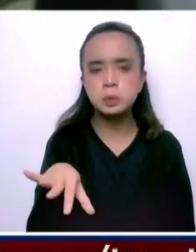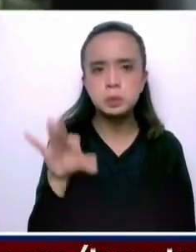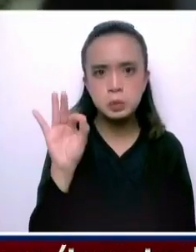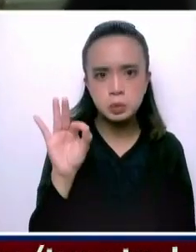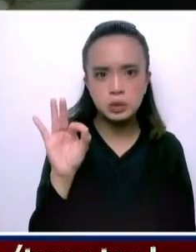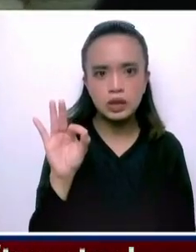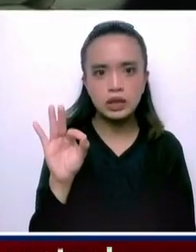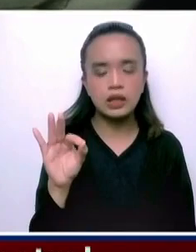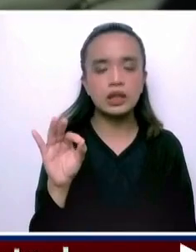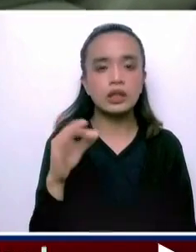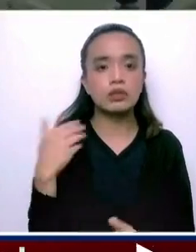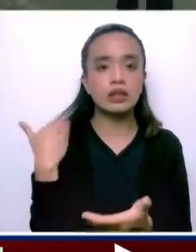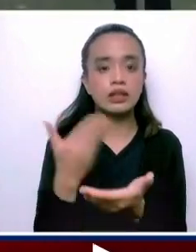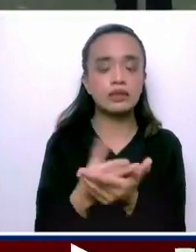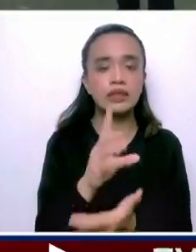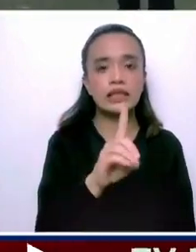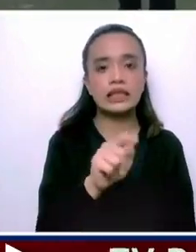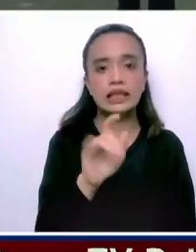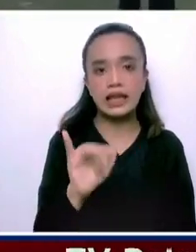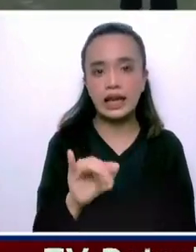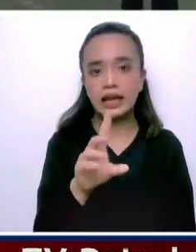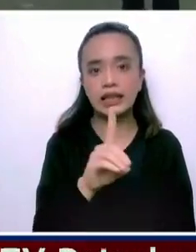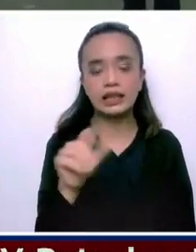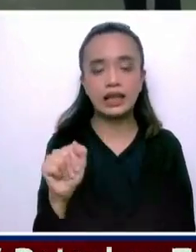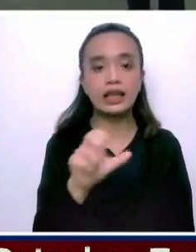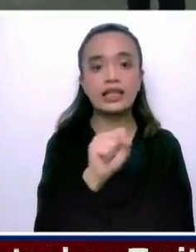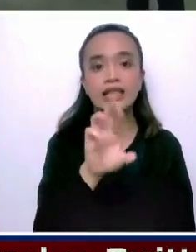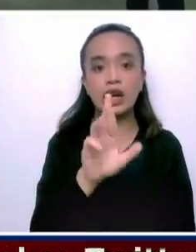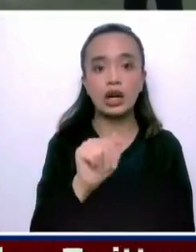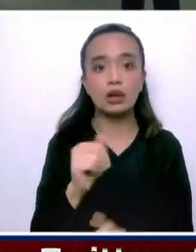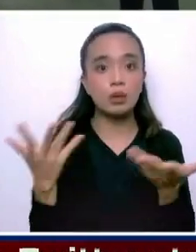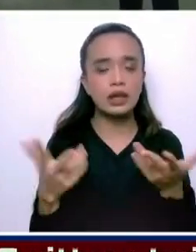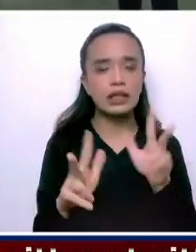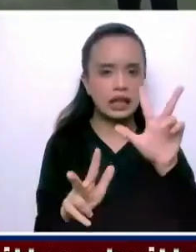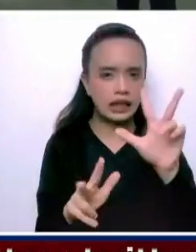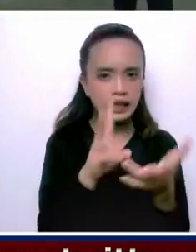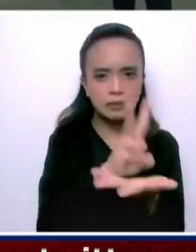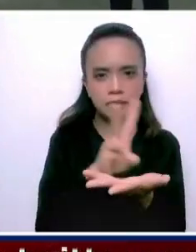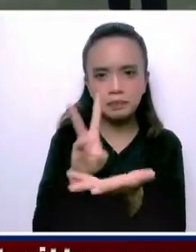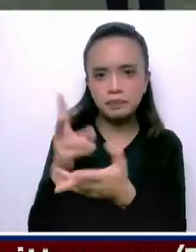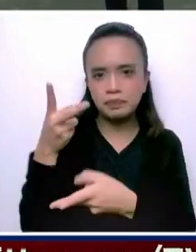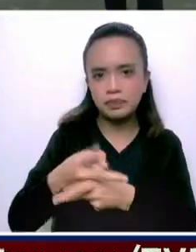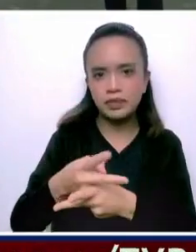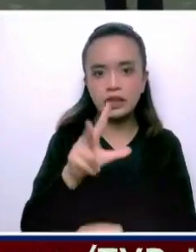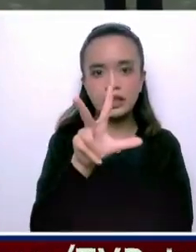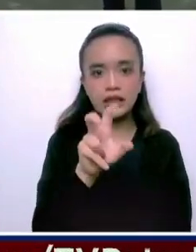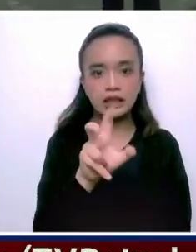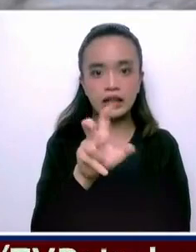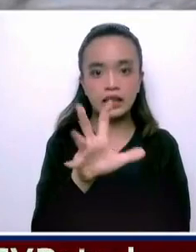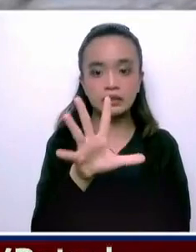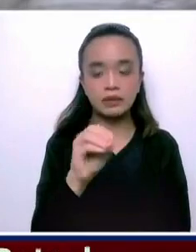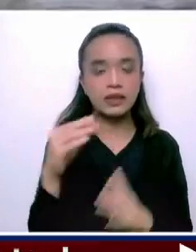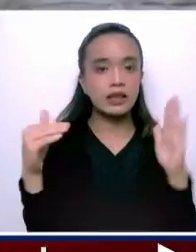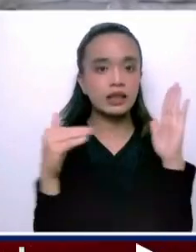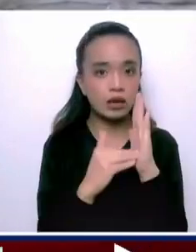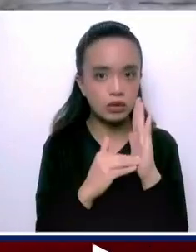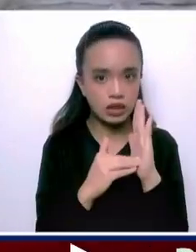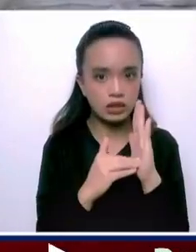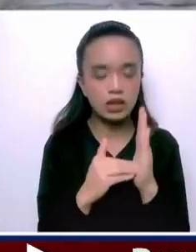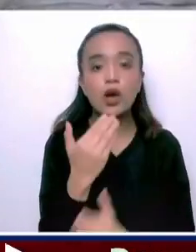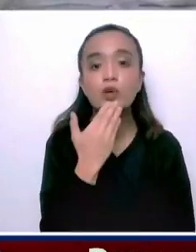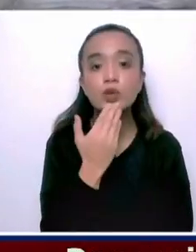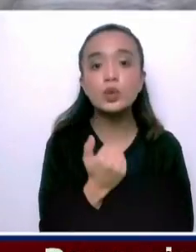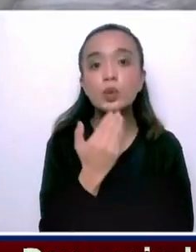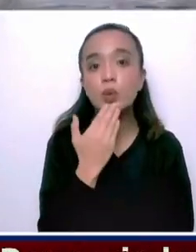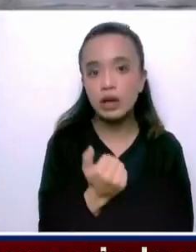Regulatory Administration sa tatlong warehouse dito sa Silang, Cavite. Nasa 350,000 bags ng refined sugar ang laman ng